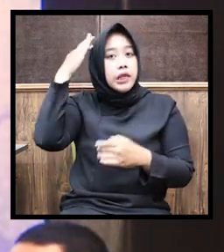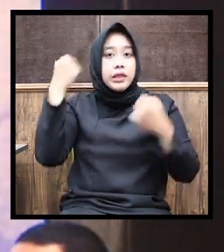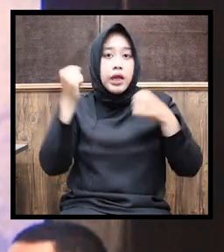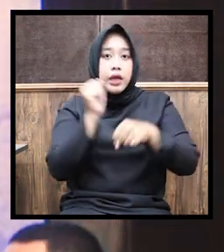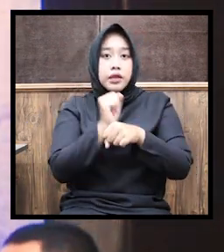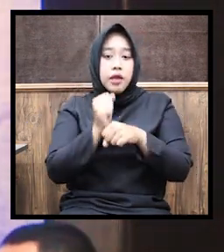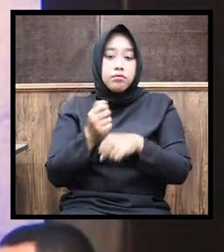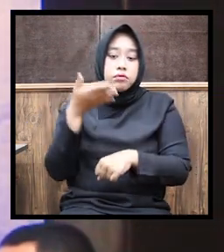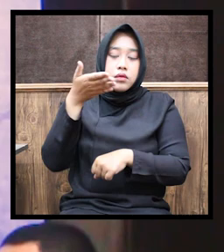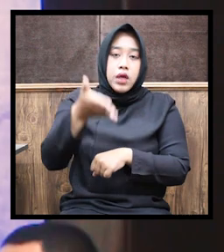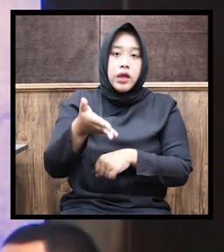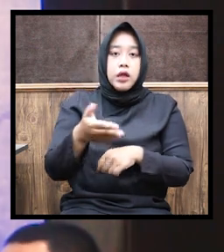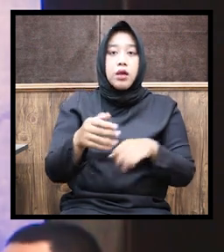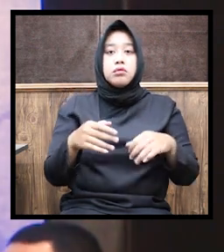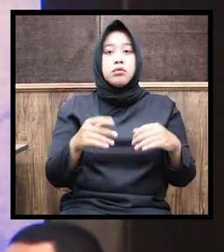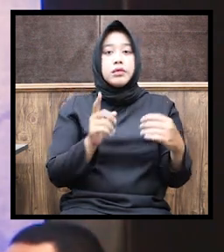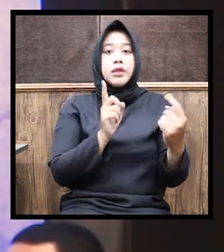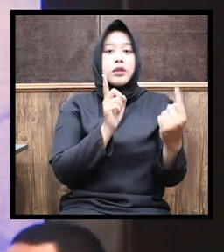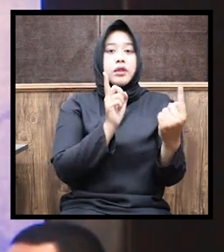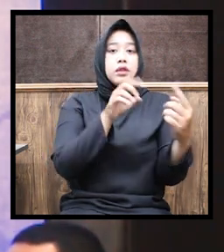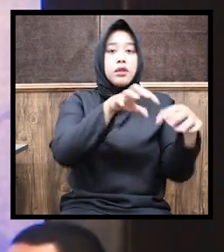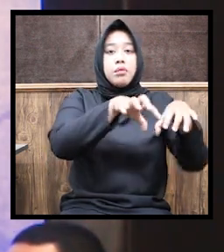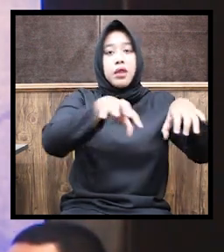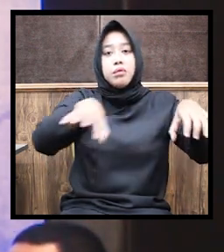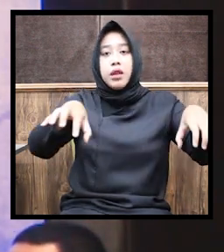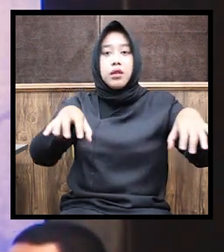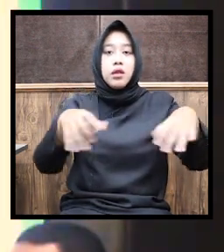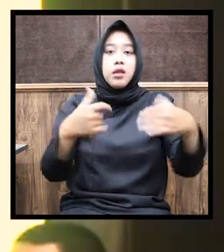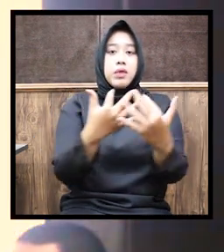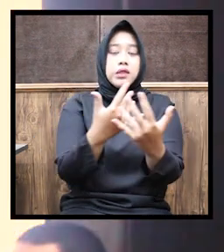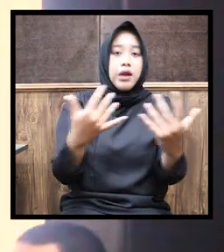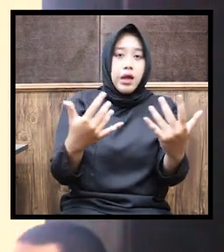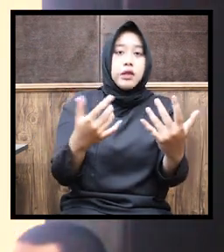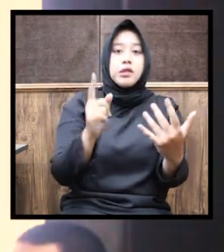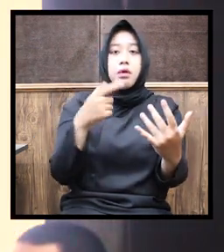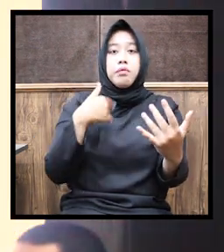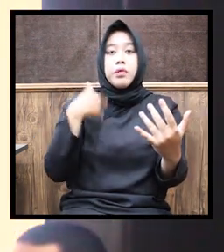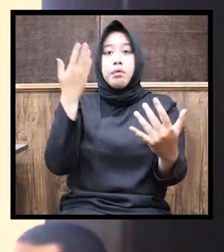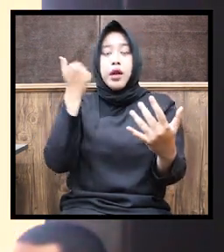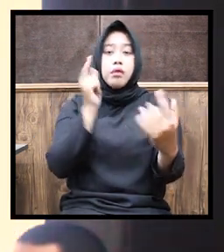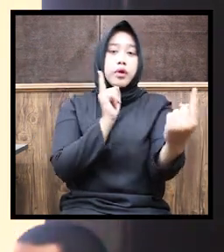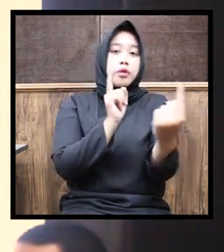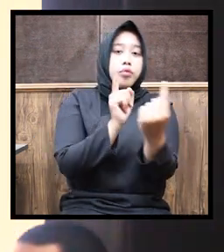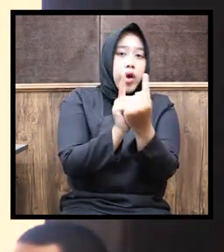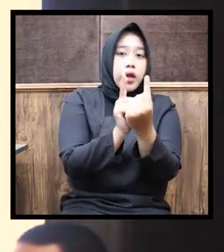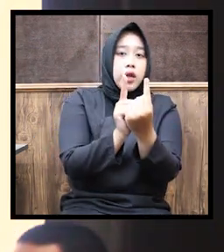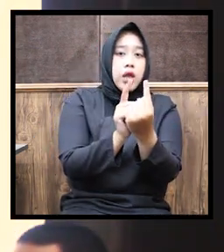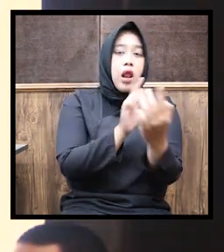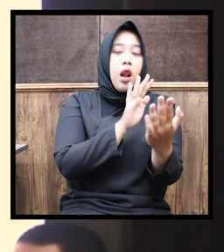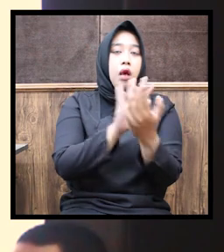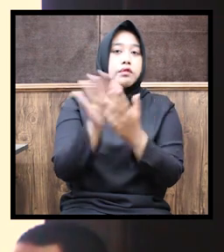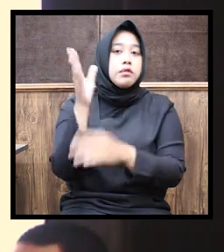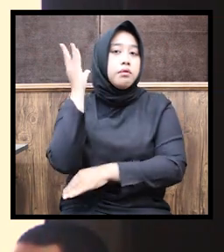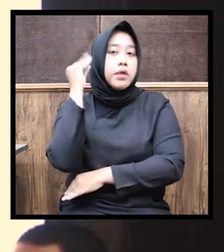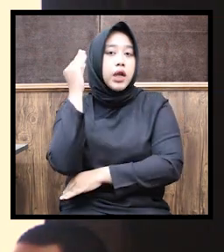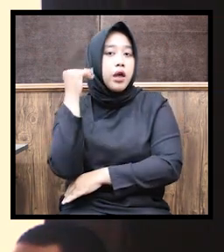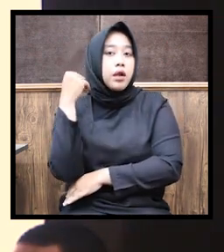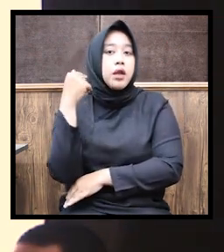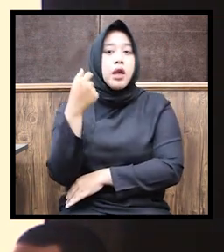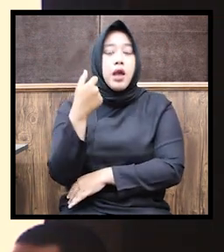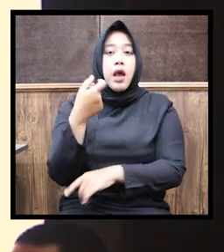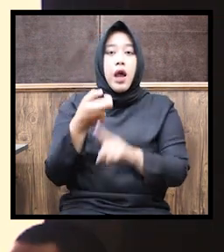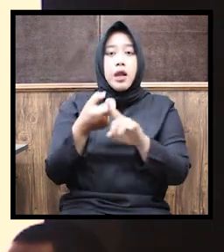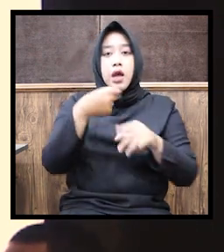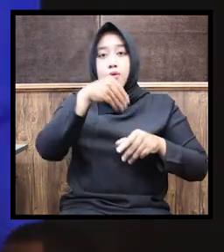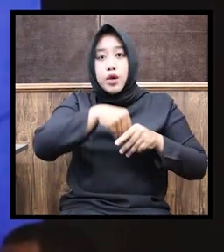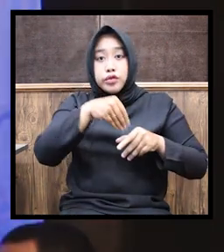juga ke masyarakat setempat karena di beberapa pertemuan yang lalu kita mendengar salah satu ee Bapak